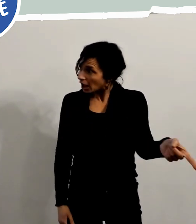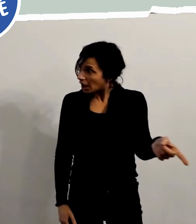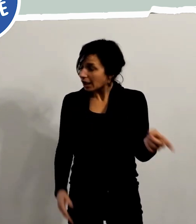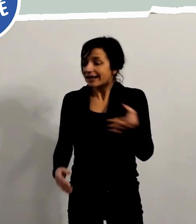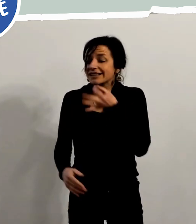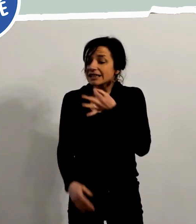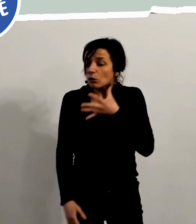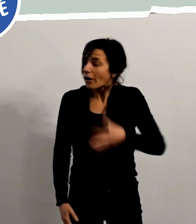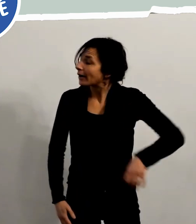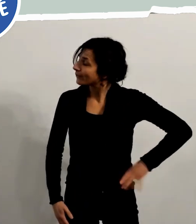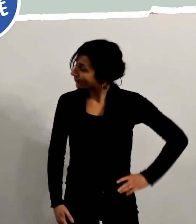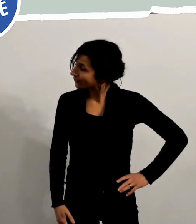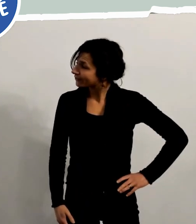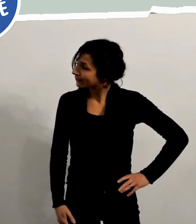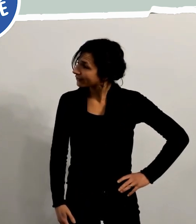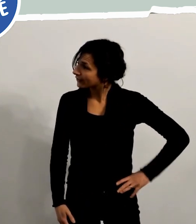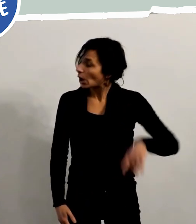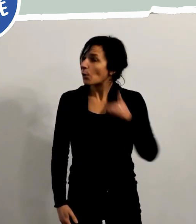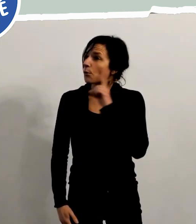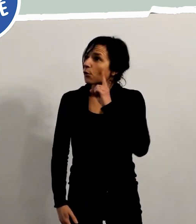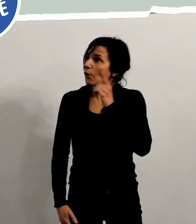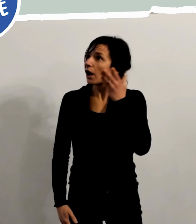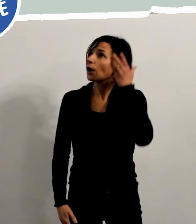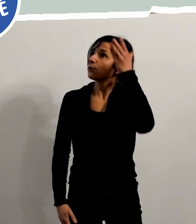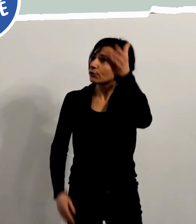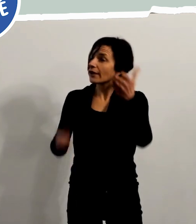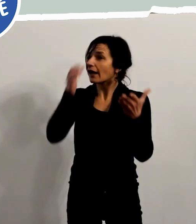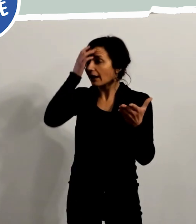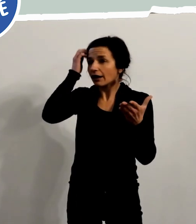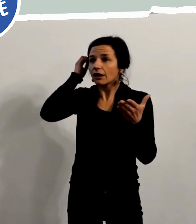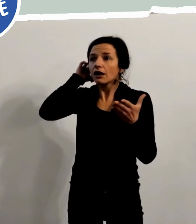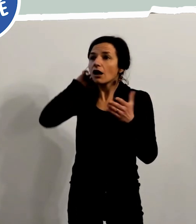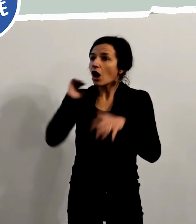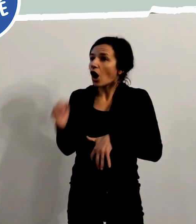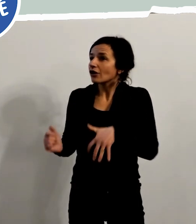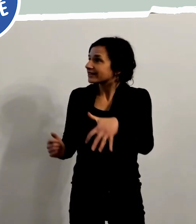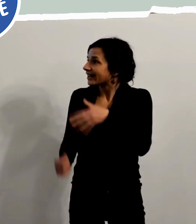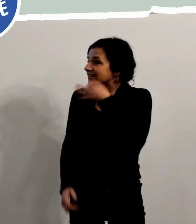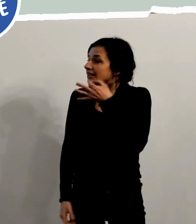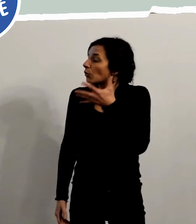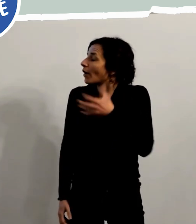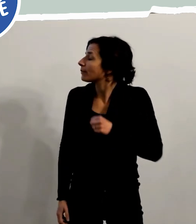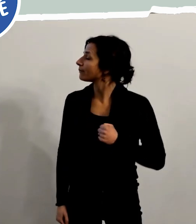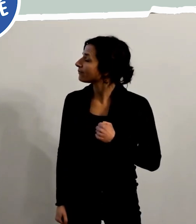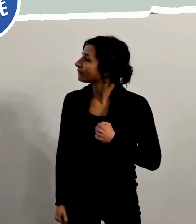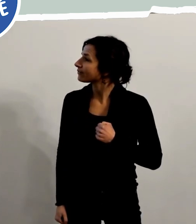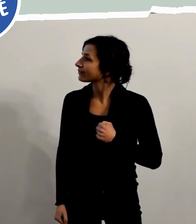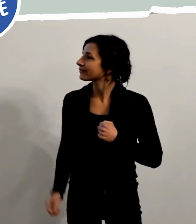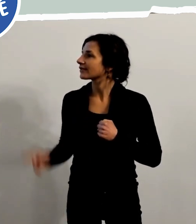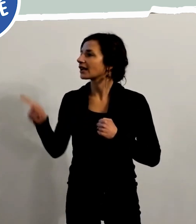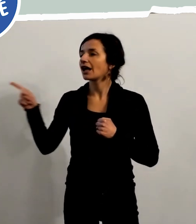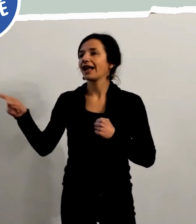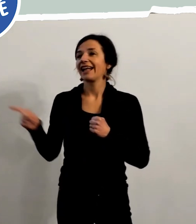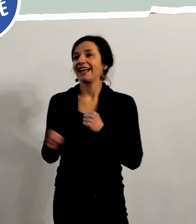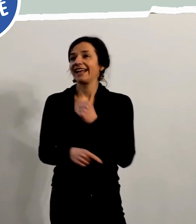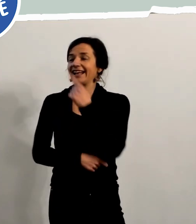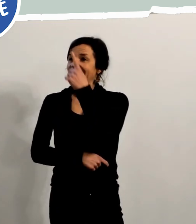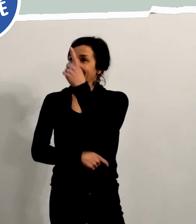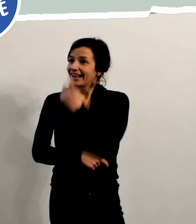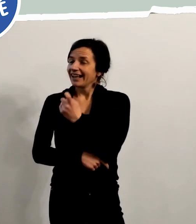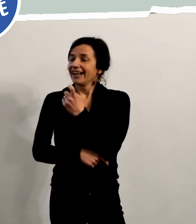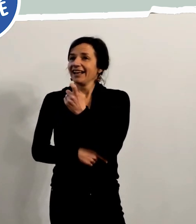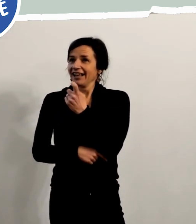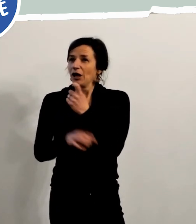qu'on doit leur dire quand elles seront enceintes? C'est compliqué comme